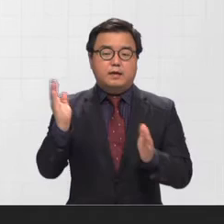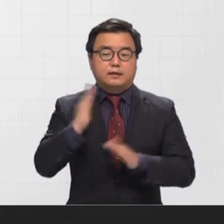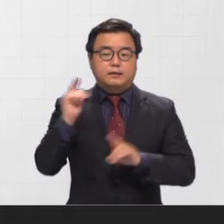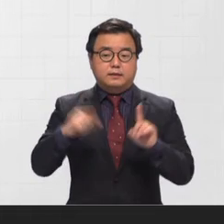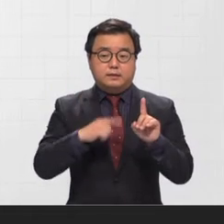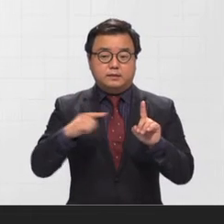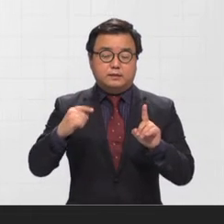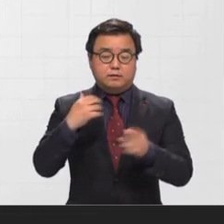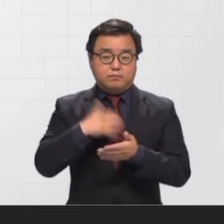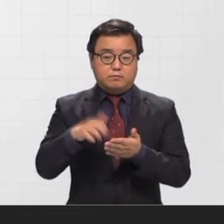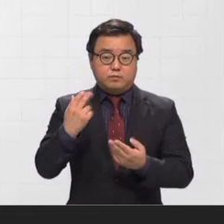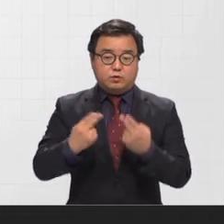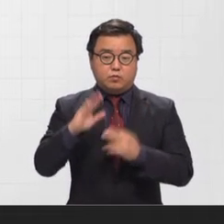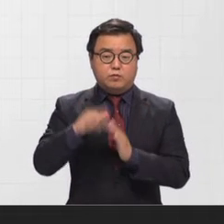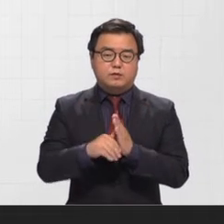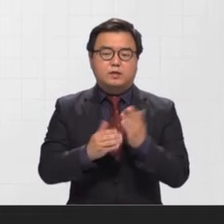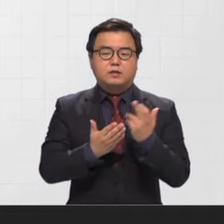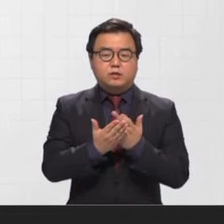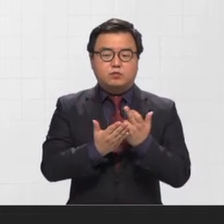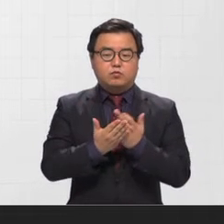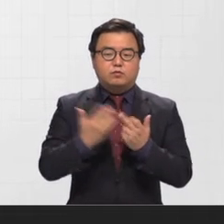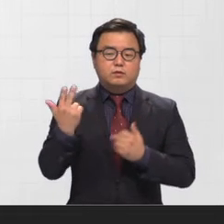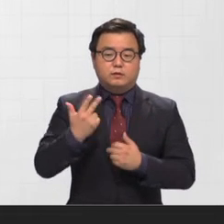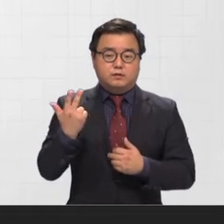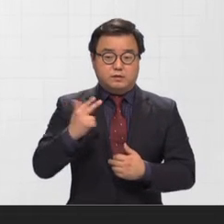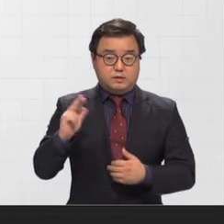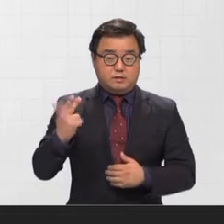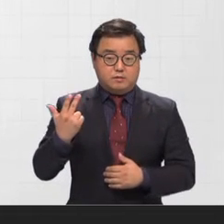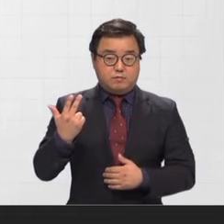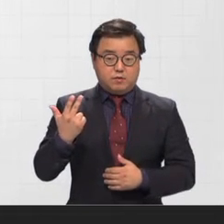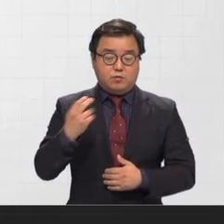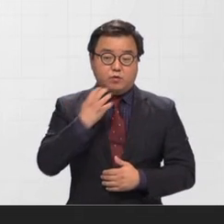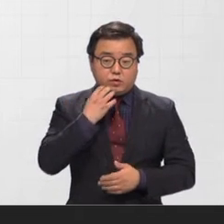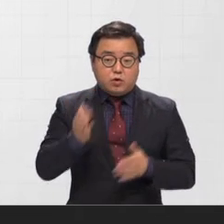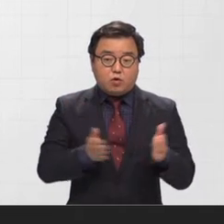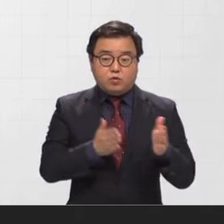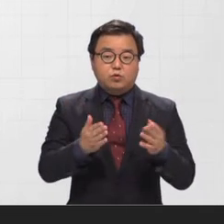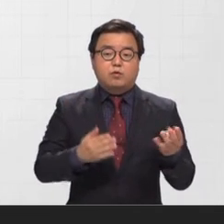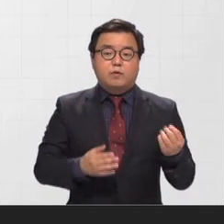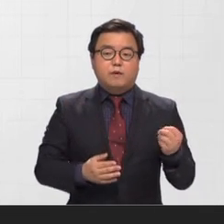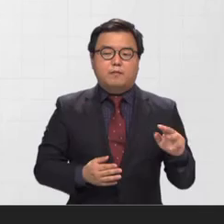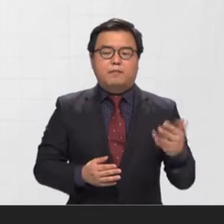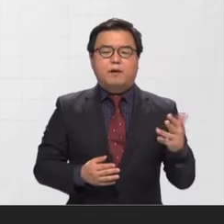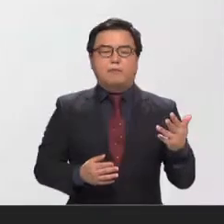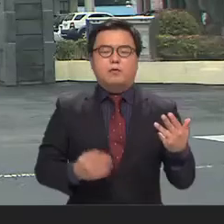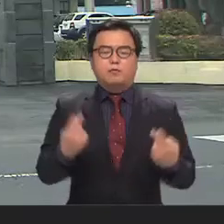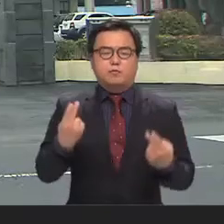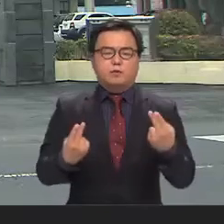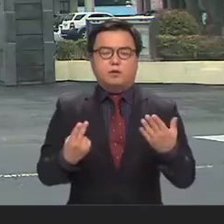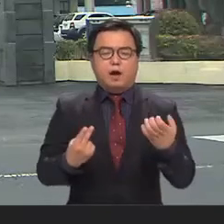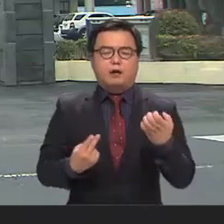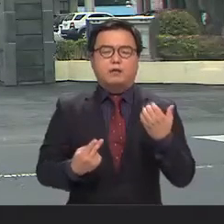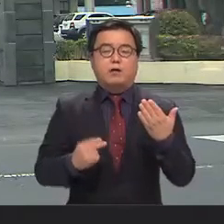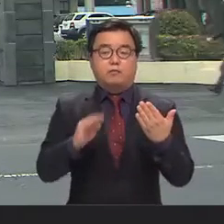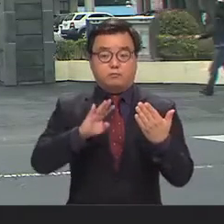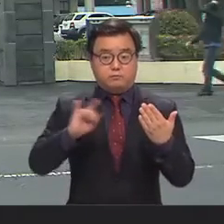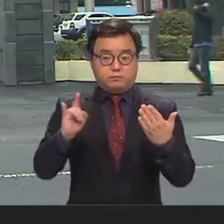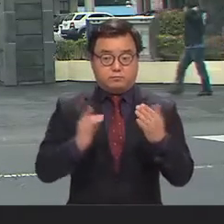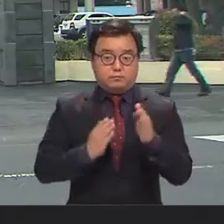2011년에 제주도 7,700원 으로 경기도 800원 보다 92 배나 더 많았습니다 특히